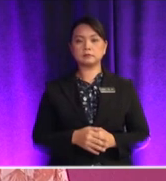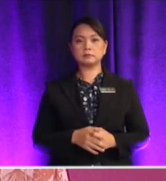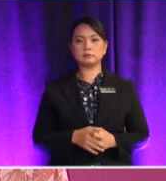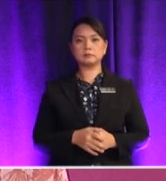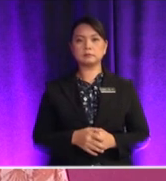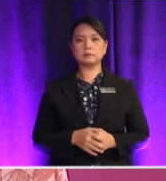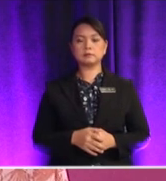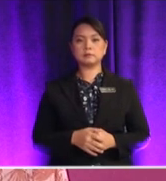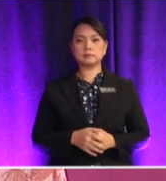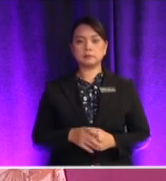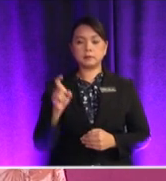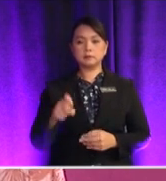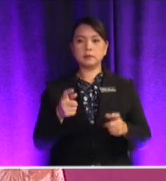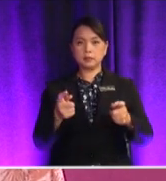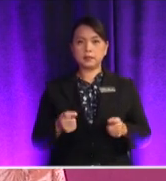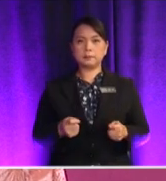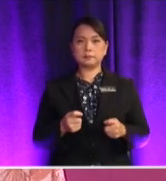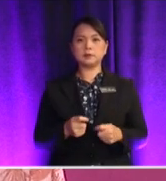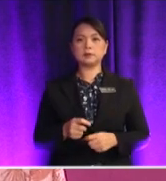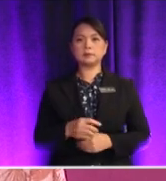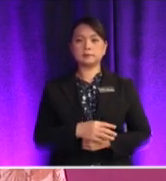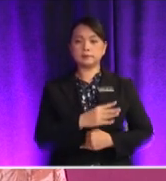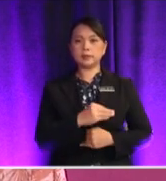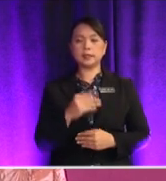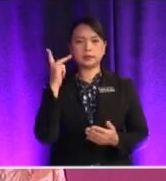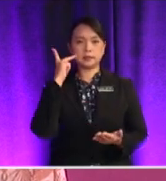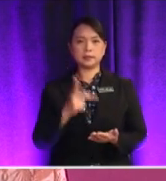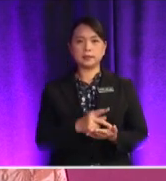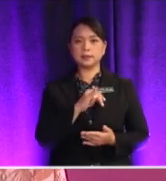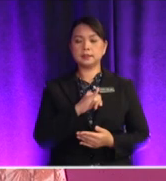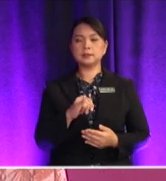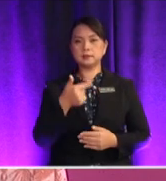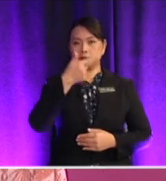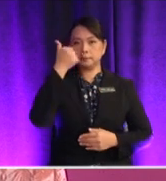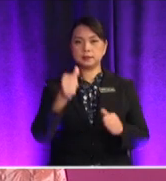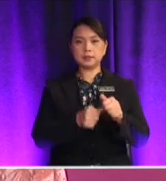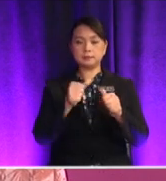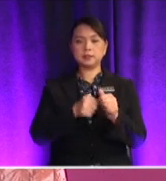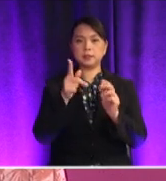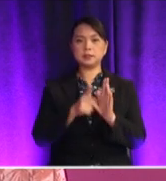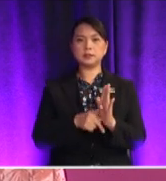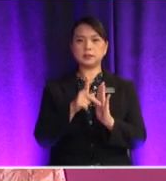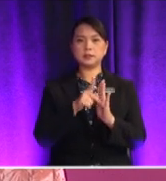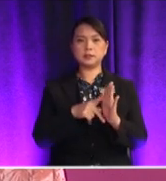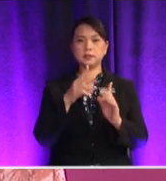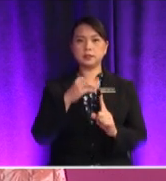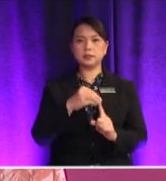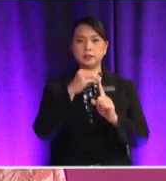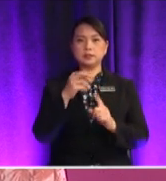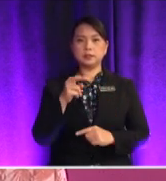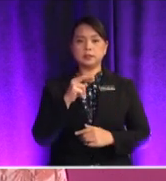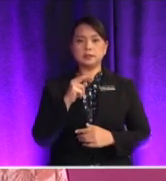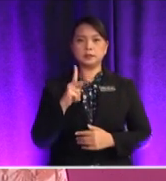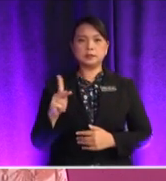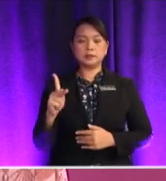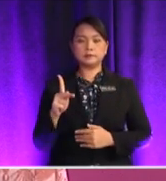ini. Bukan sahaja mengenali dan kita kena terima. Kerana setiap keunikan ini, contoh seperti tarian, kita